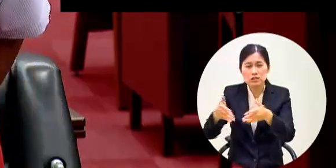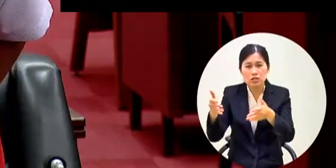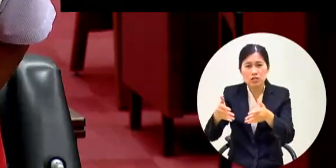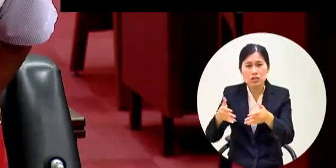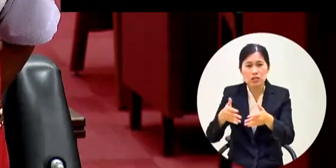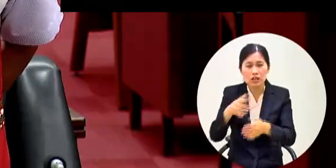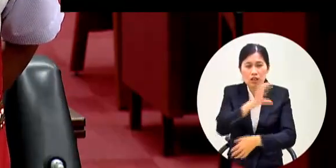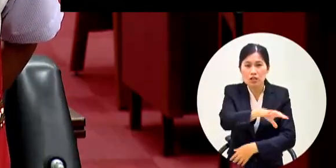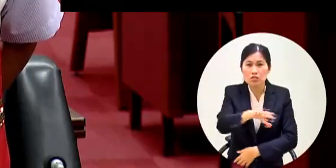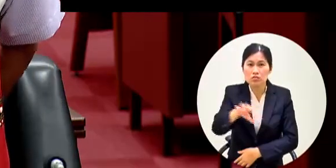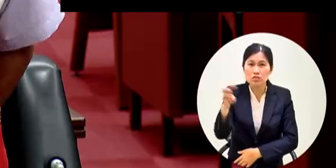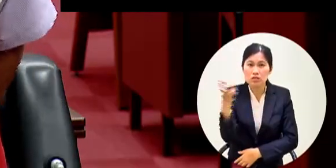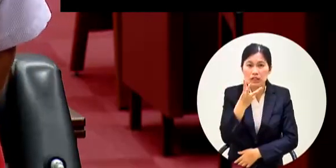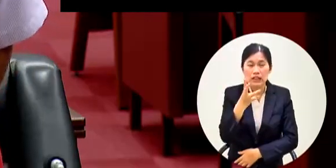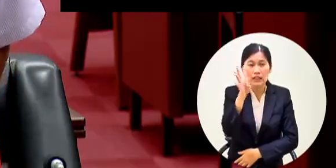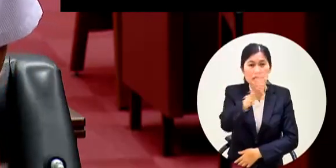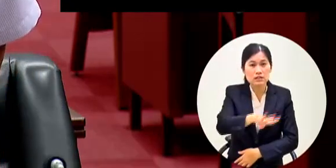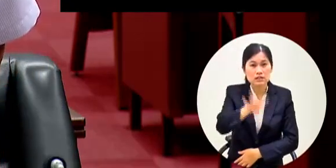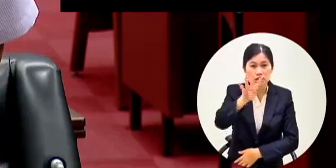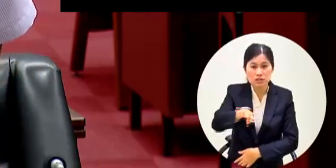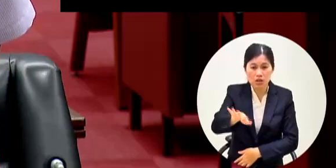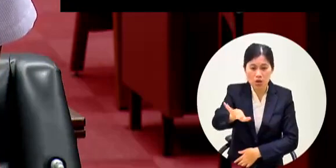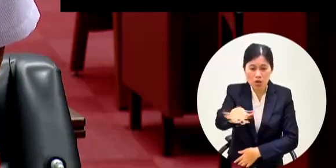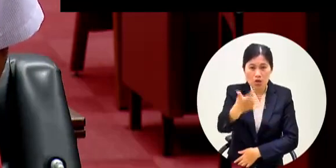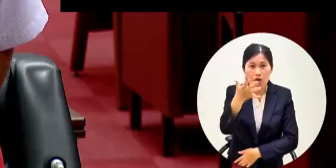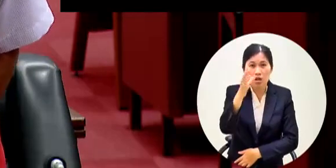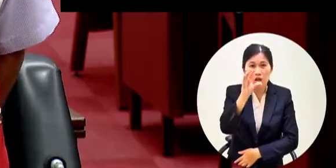区4500万，